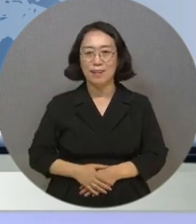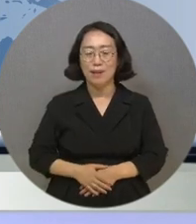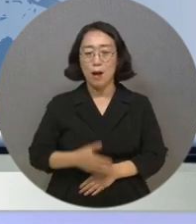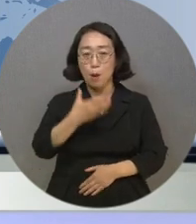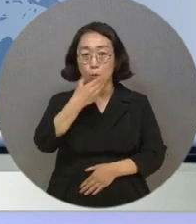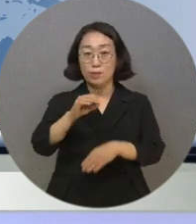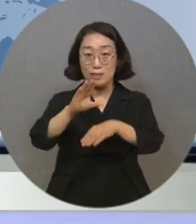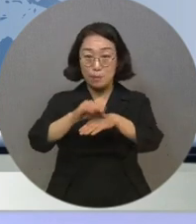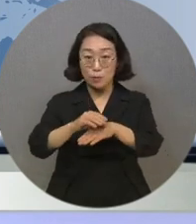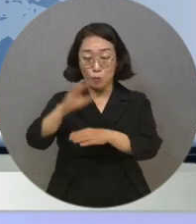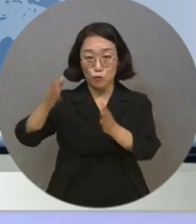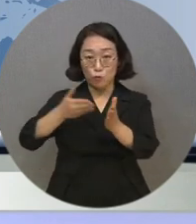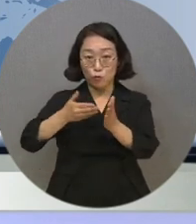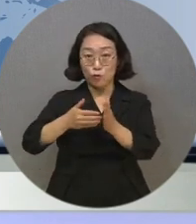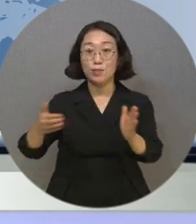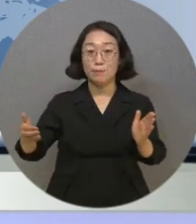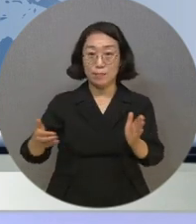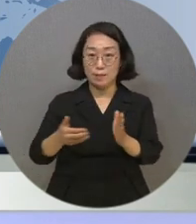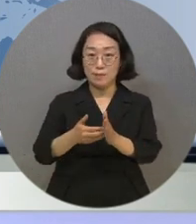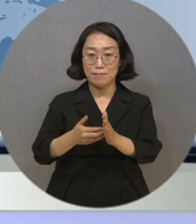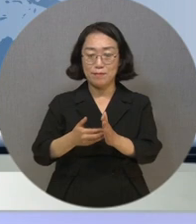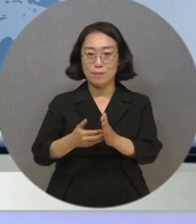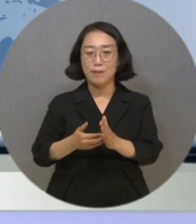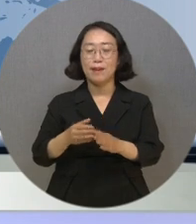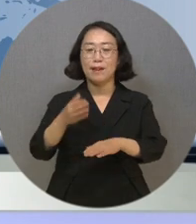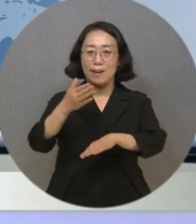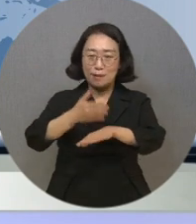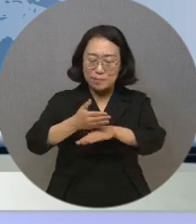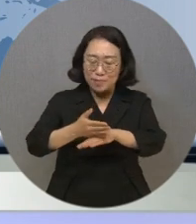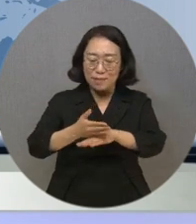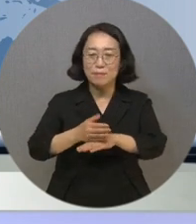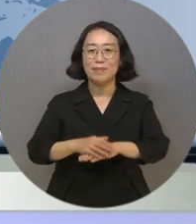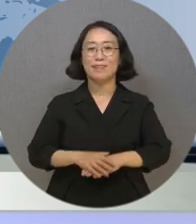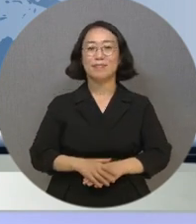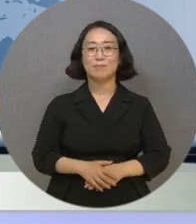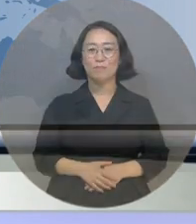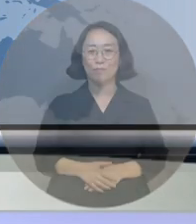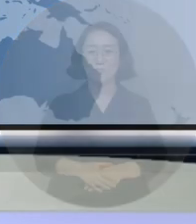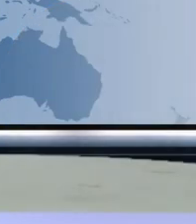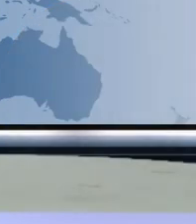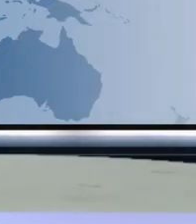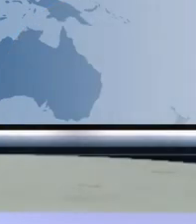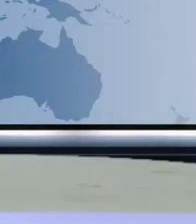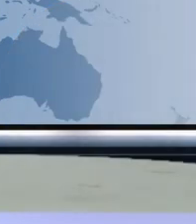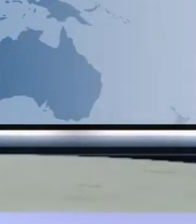WBC 복지tv 뉴스 24를 바칩니다 시청해주신 여러분 고맙습니다